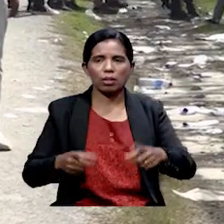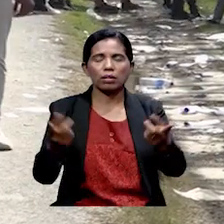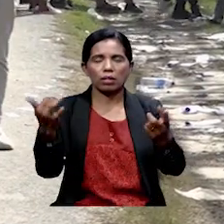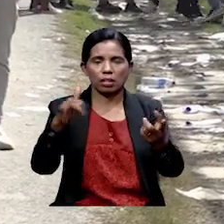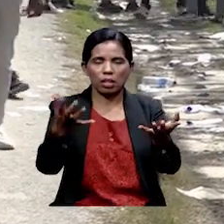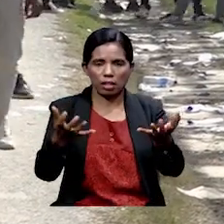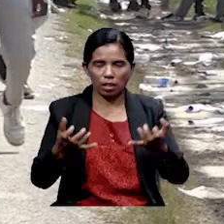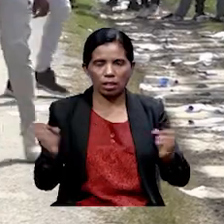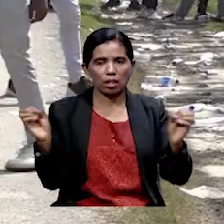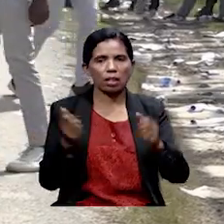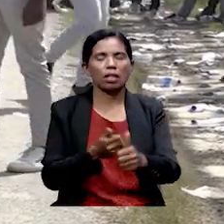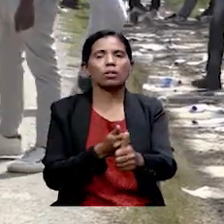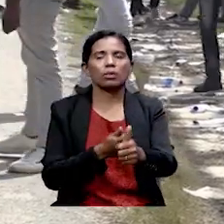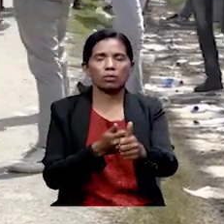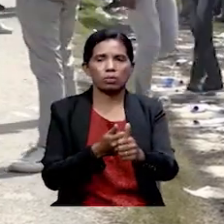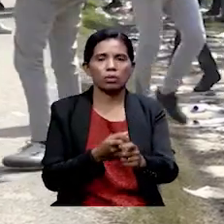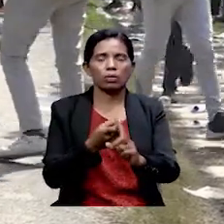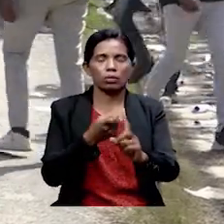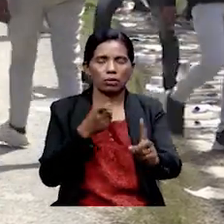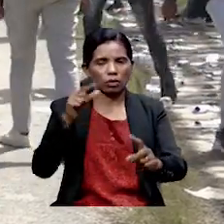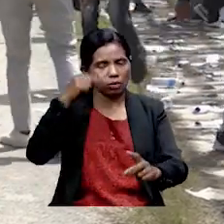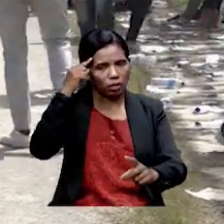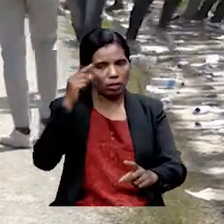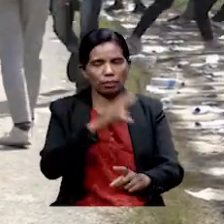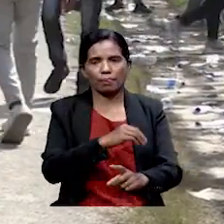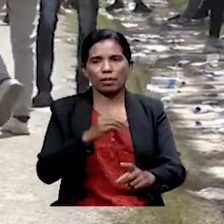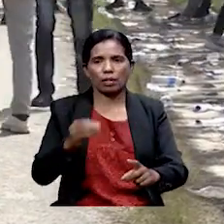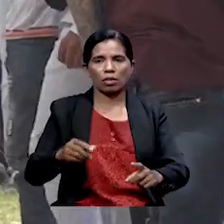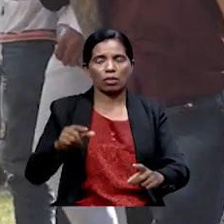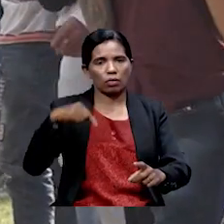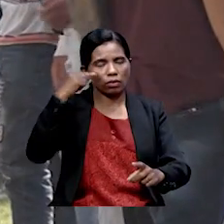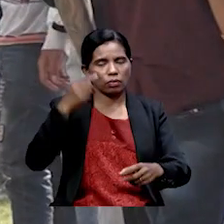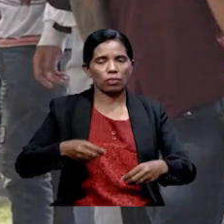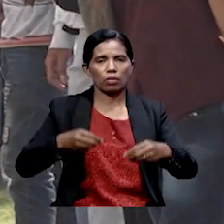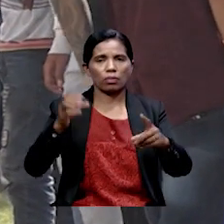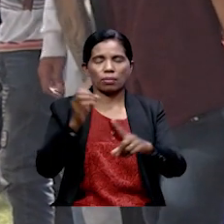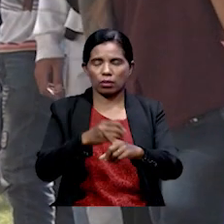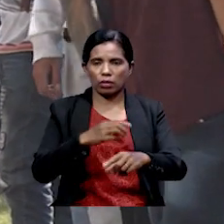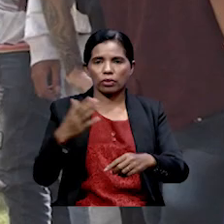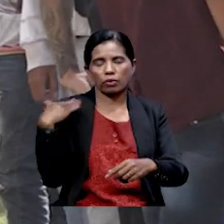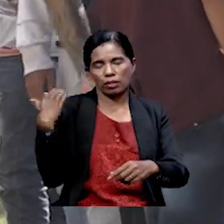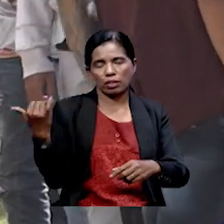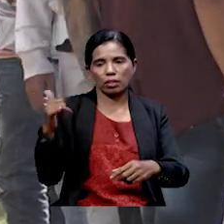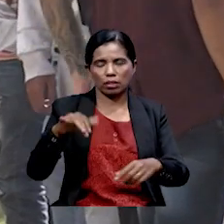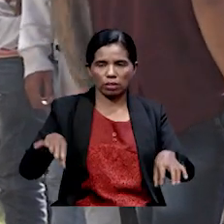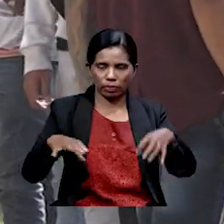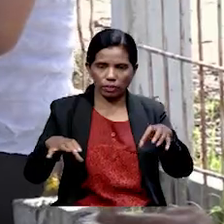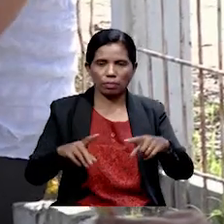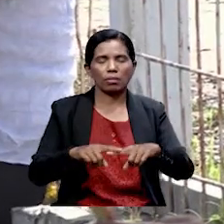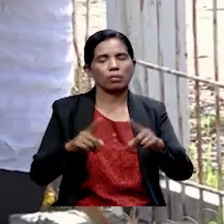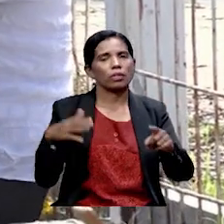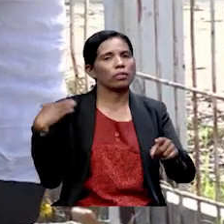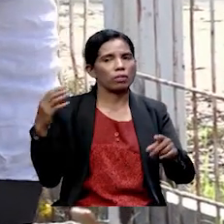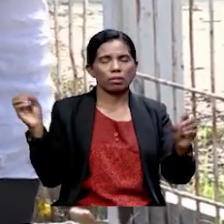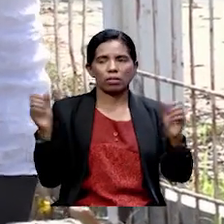ala lihu si governo. Tuira la riku, governo kria una oportunidade ba joven sira atu ba servisu ia rai liur, mai be joven barak maklah